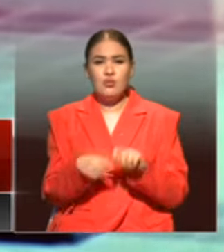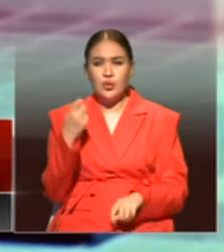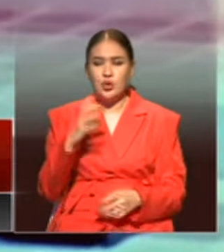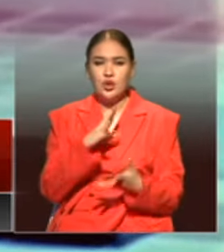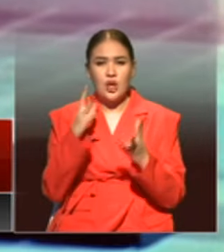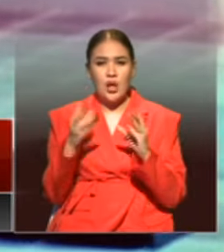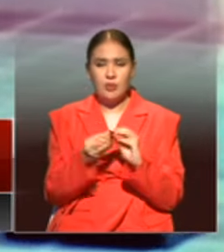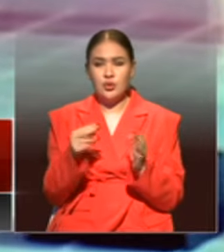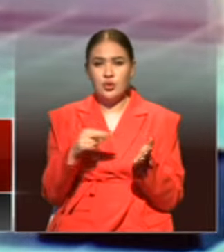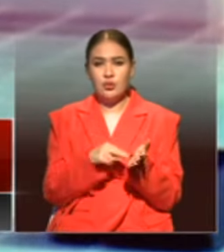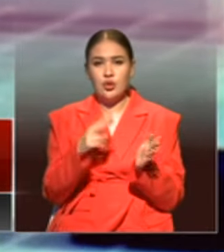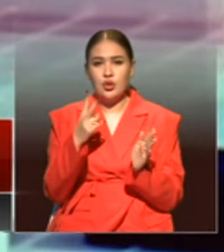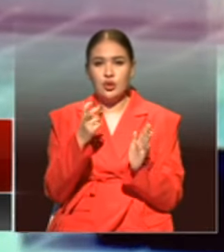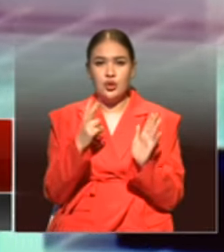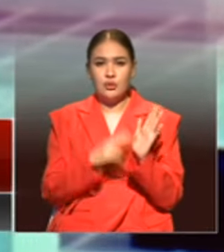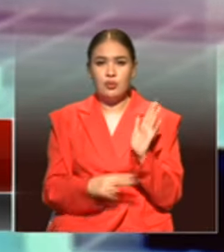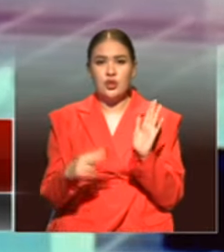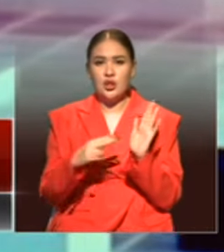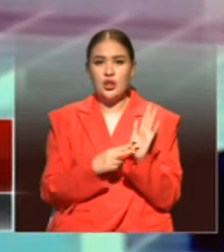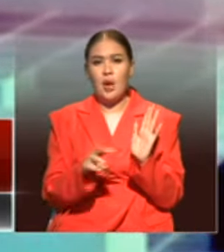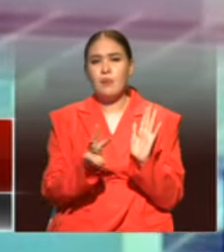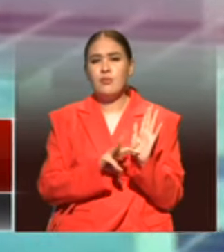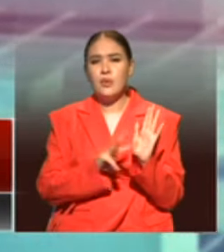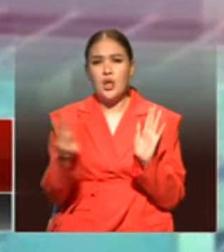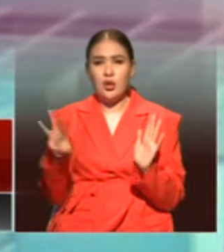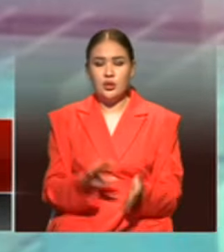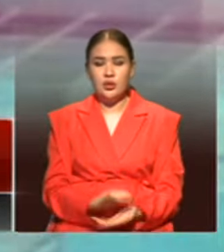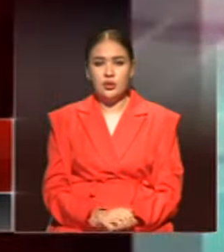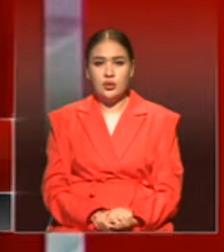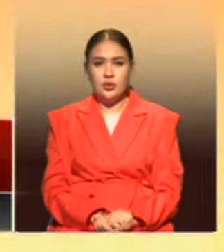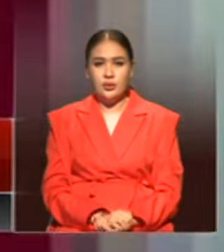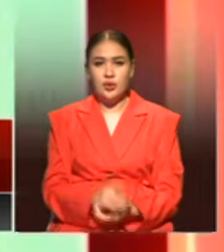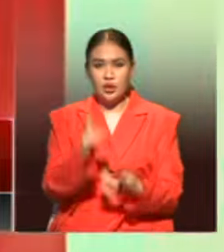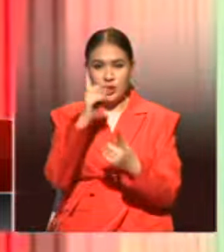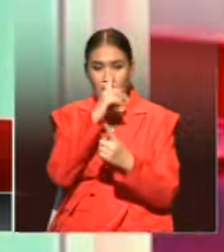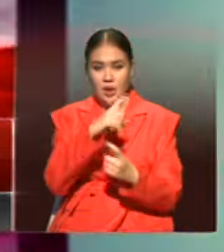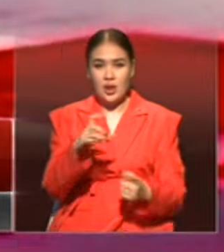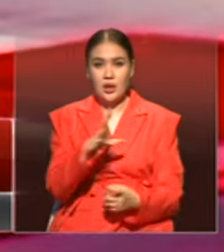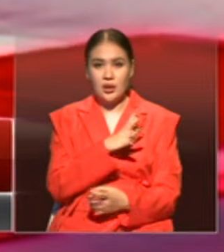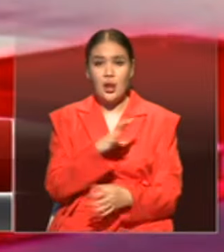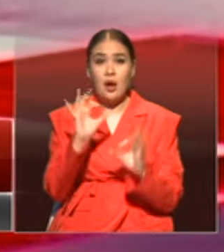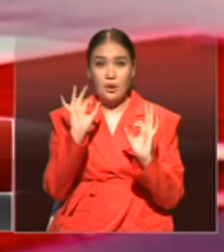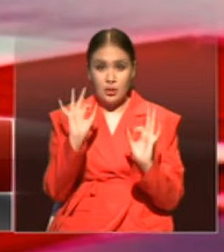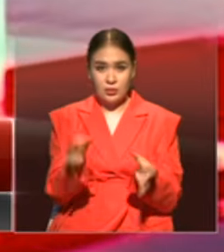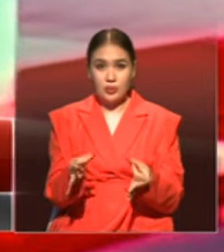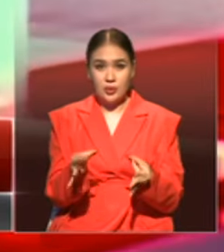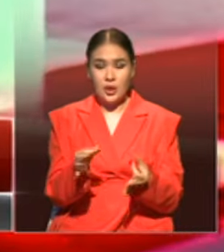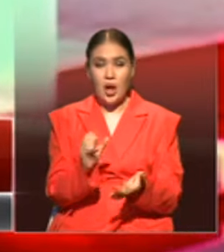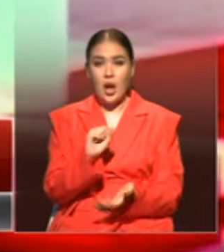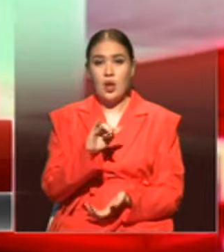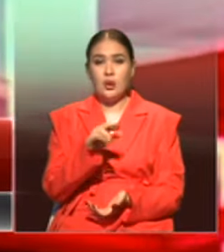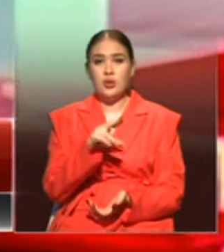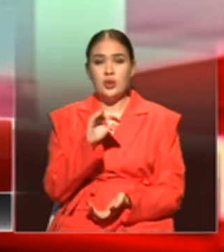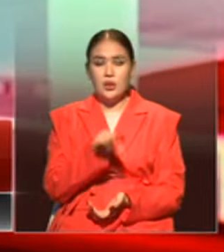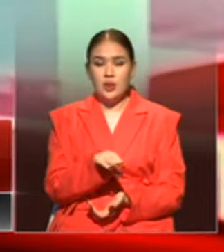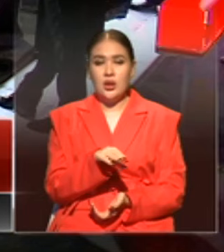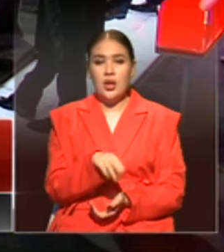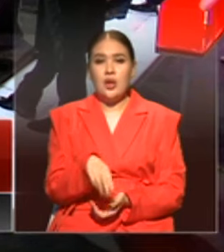сомасы 277 миллион теңге екенін мәлім жариялады. Солай ғой. Аудиторлық палата, бұл біздің мәлімет